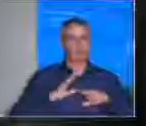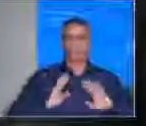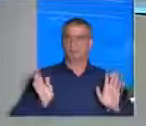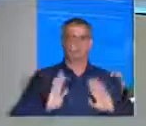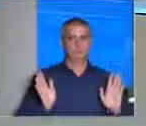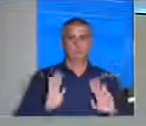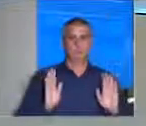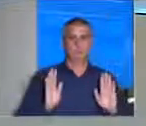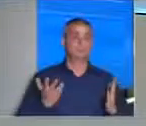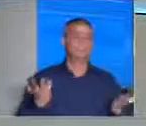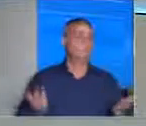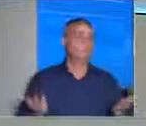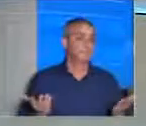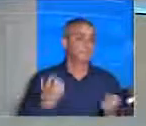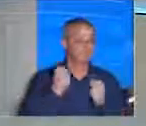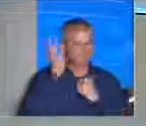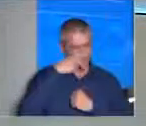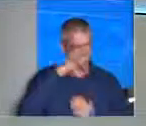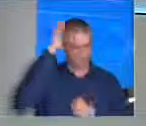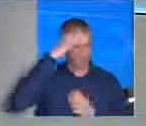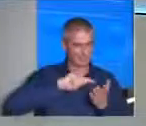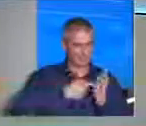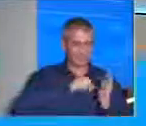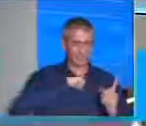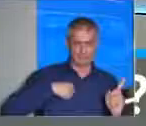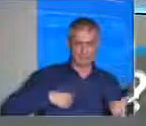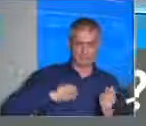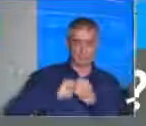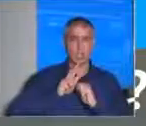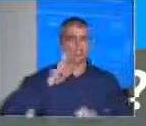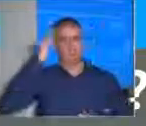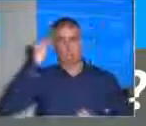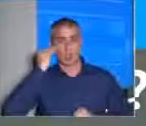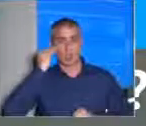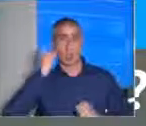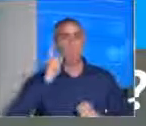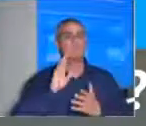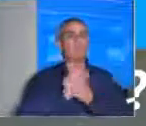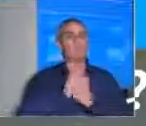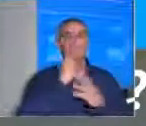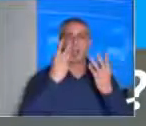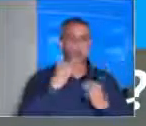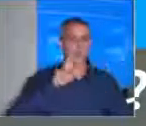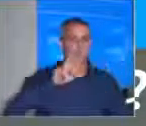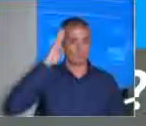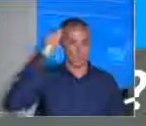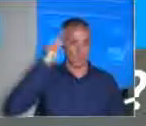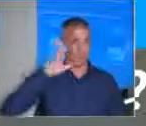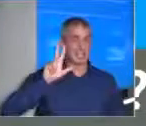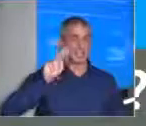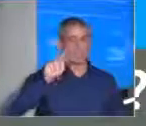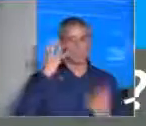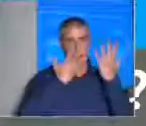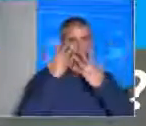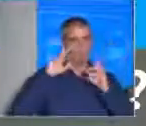that. קשה להבין אם טראמפ התכוון לסין או לצפון קוריאה, אבל ידידו הטוב קים ממשיך